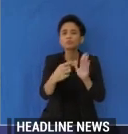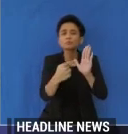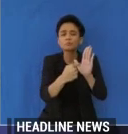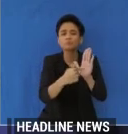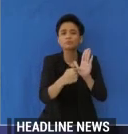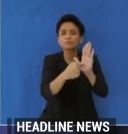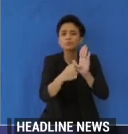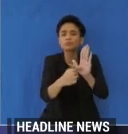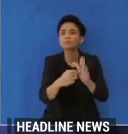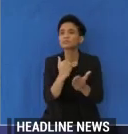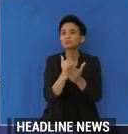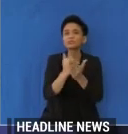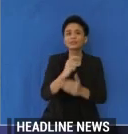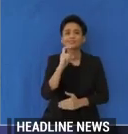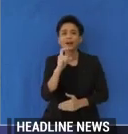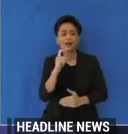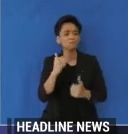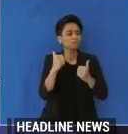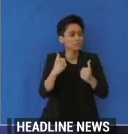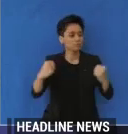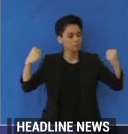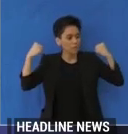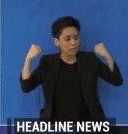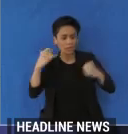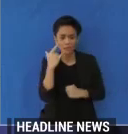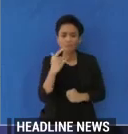bagaimana cara yang baik menjaga kesehatan,